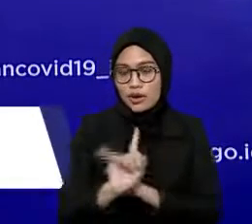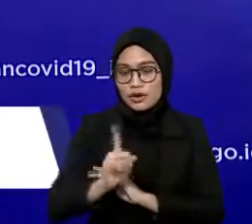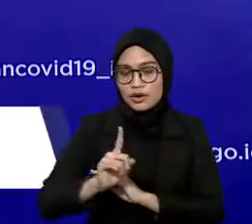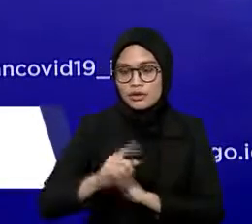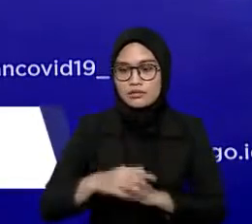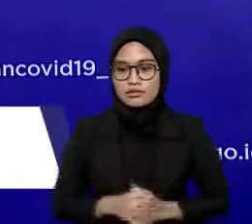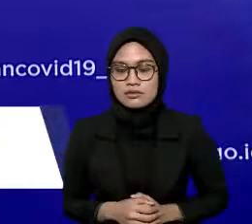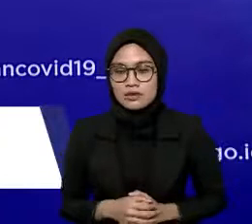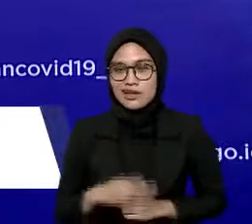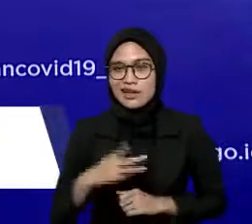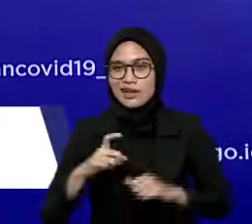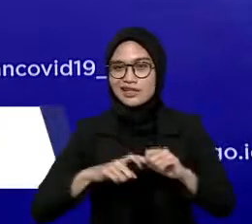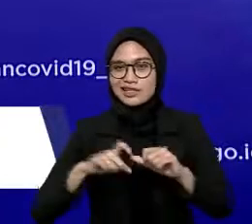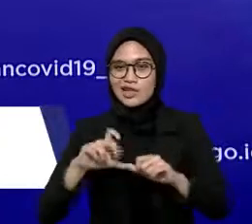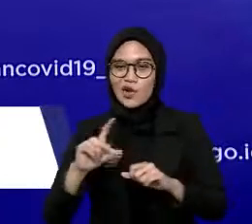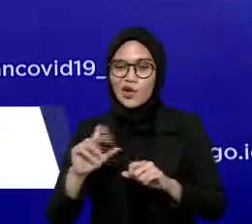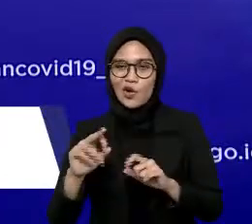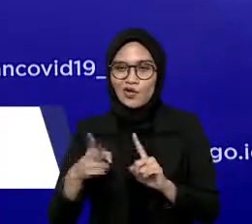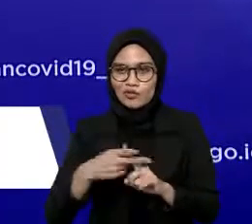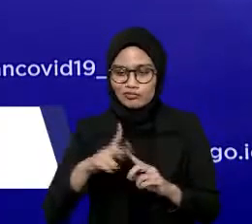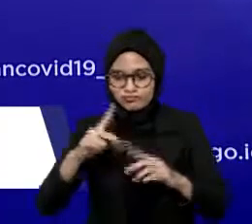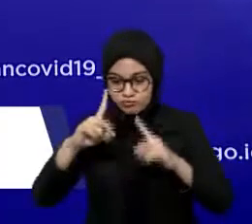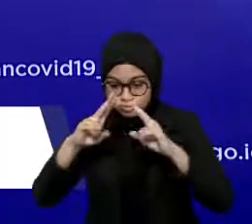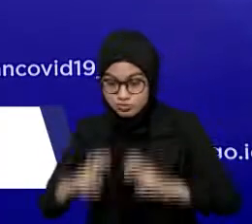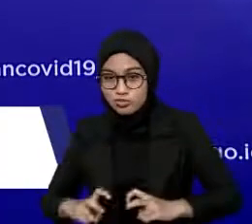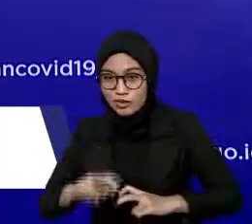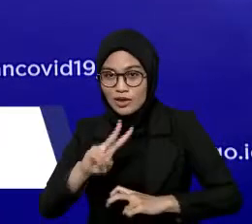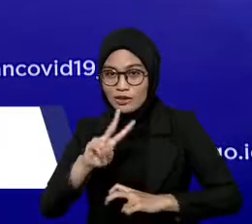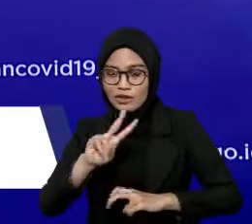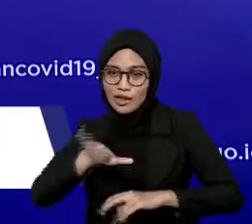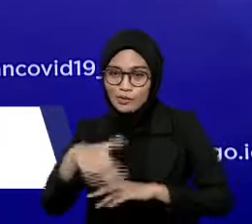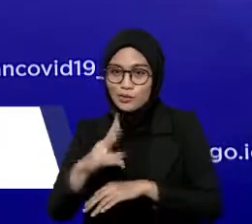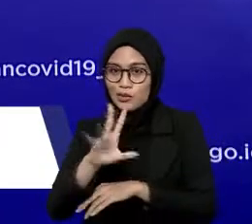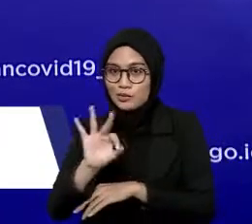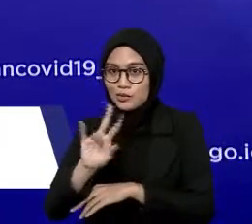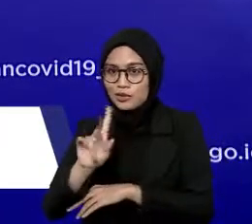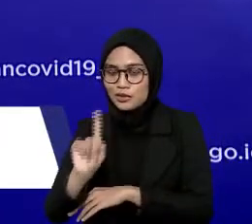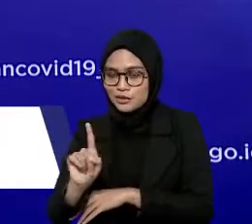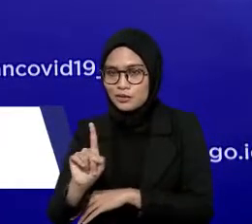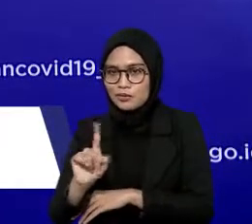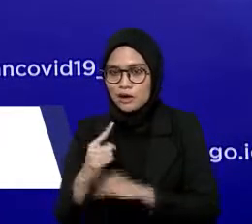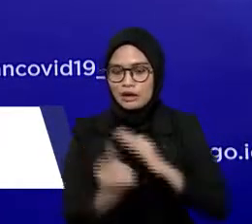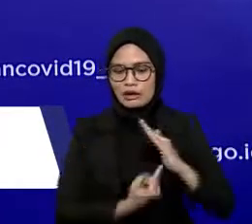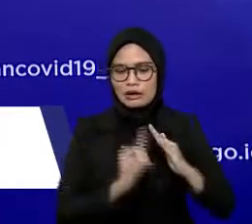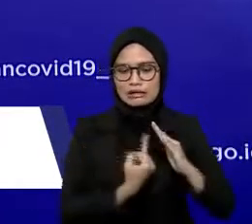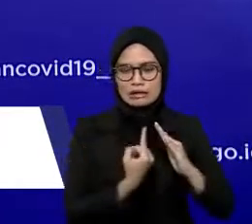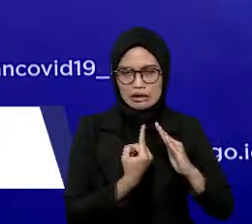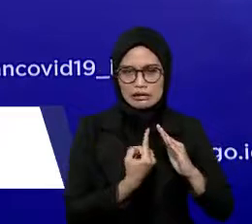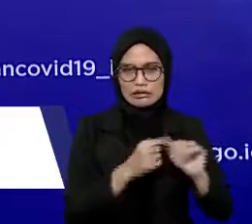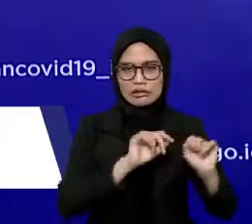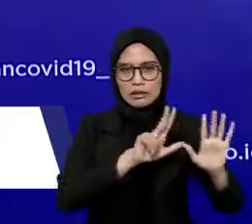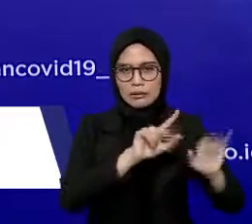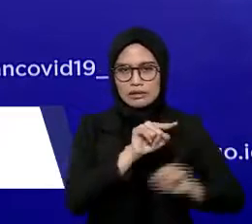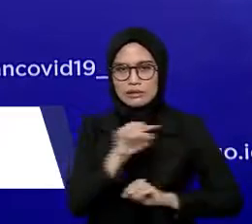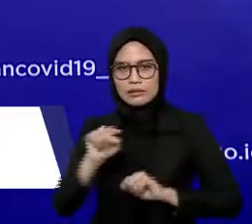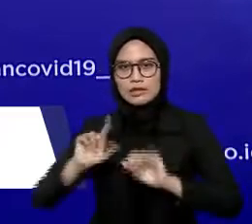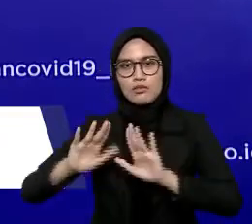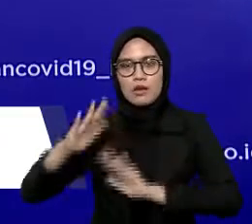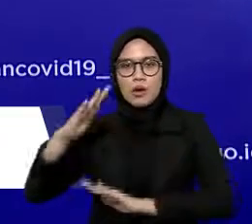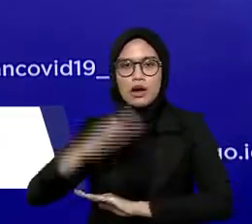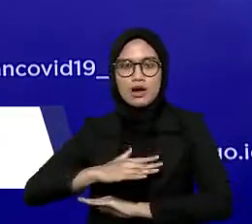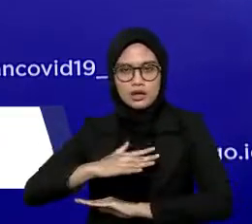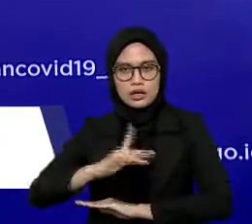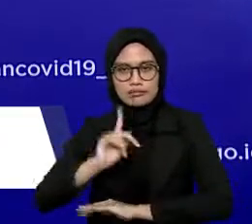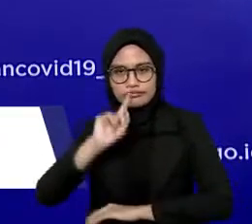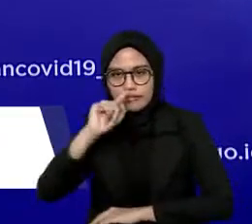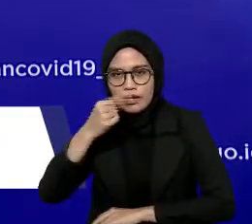Ashcroft dan kawan-kawan tahun 2021 yang menyimpulkan karantina selama 8-10 hari dengan